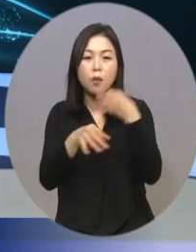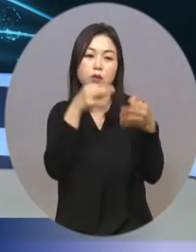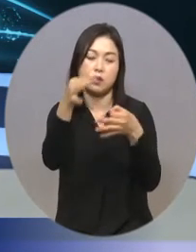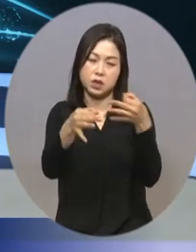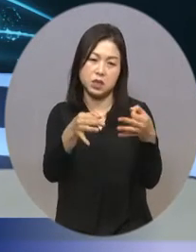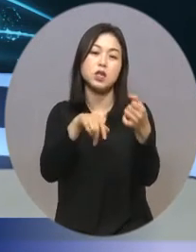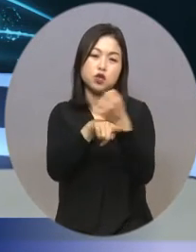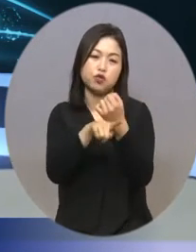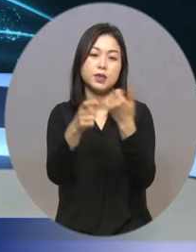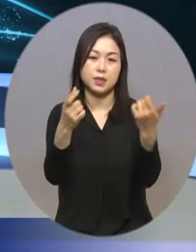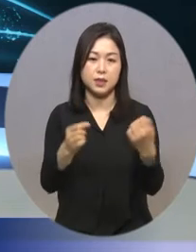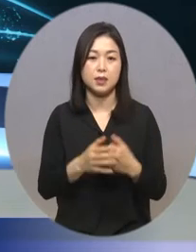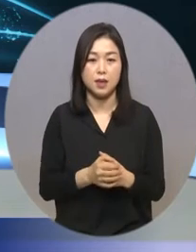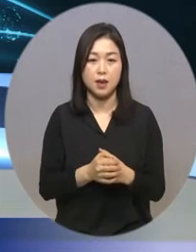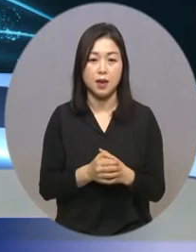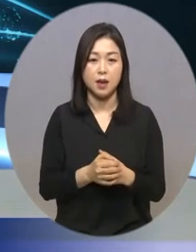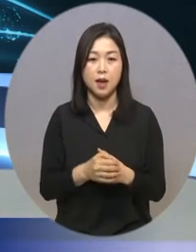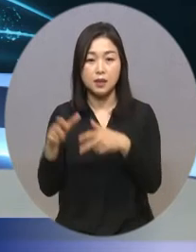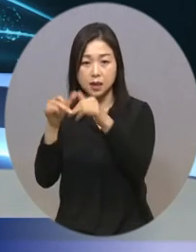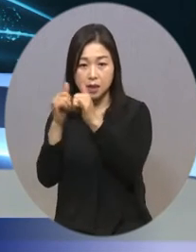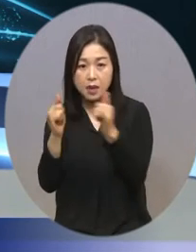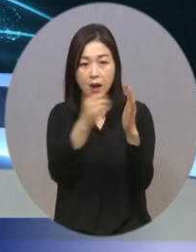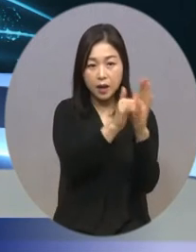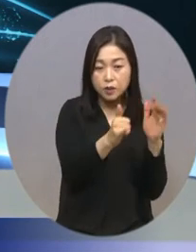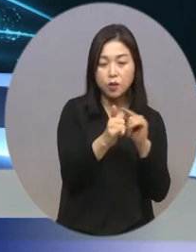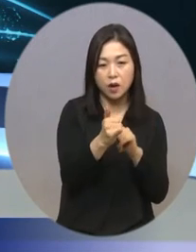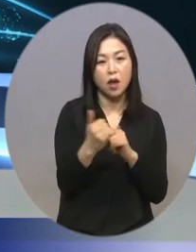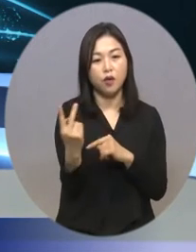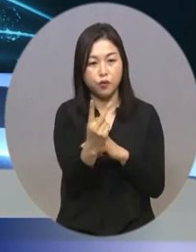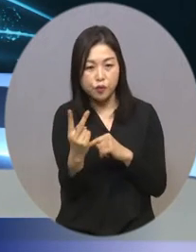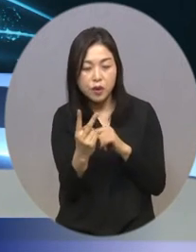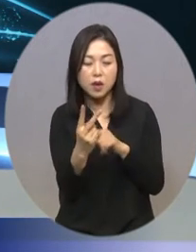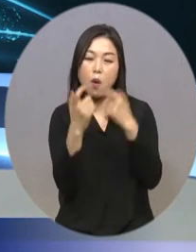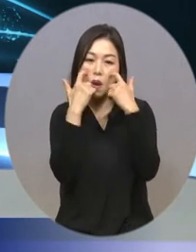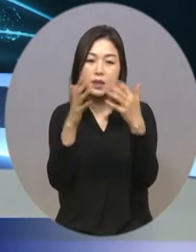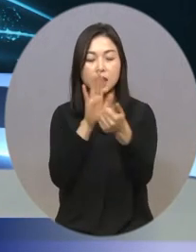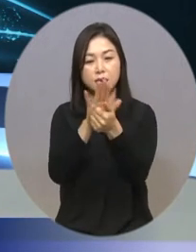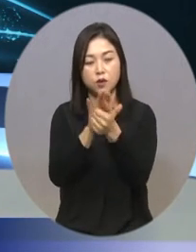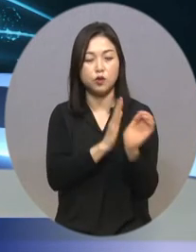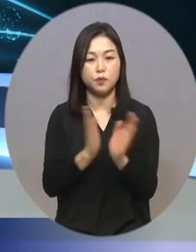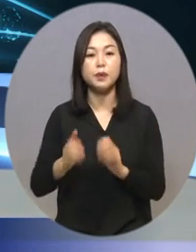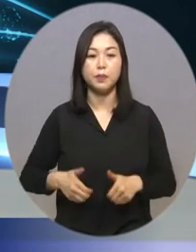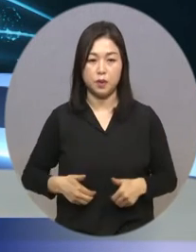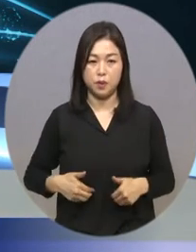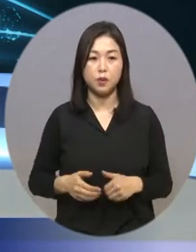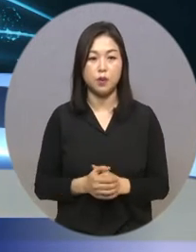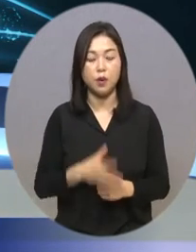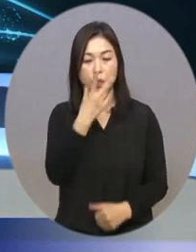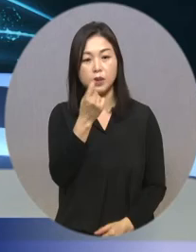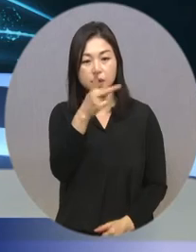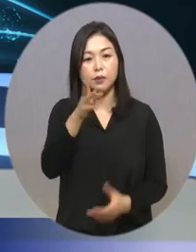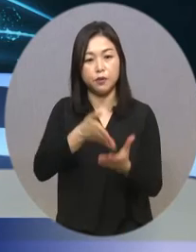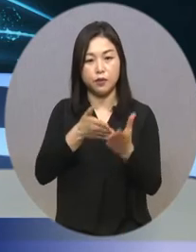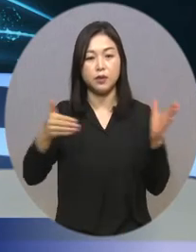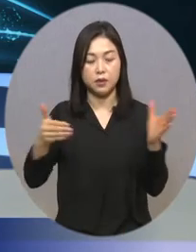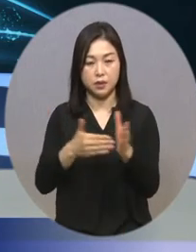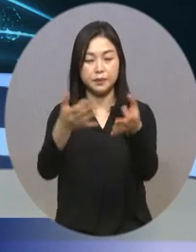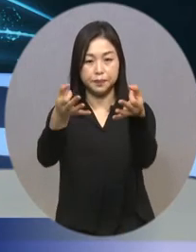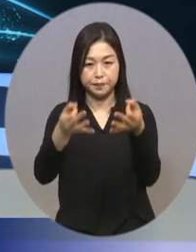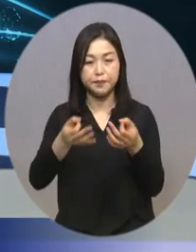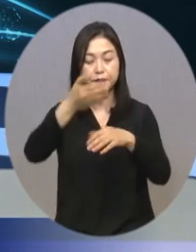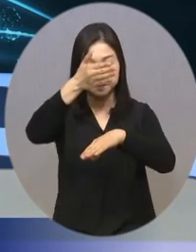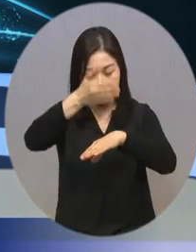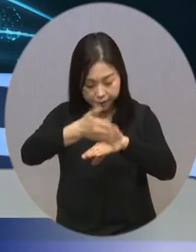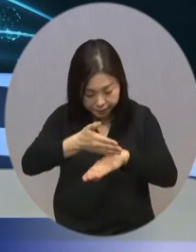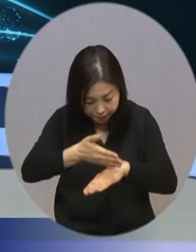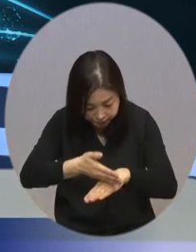있습니다 당사자와 가족에 대한 두텁고 촘촘한 지원이 준비되어야겠습니다 이사 복지tv 뉴스를 마칩니다